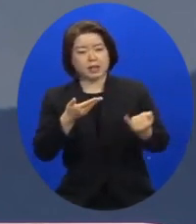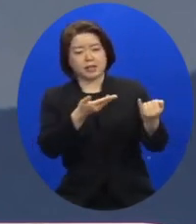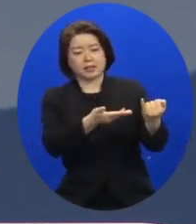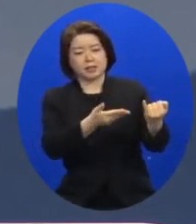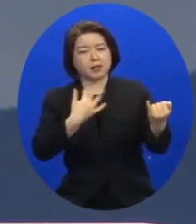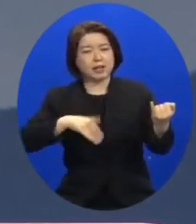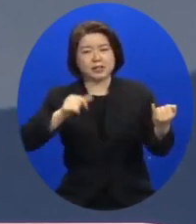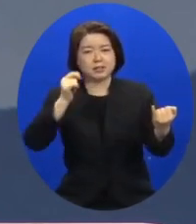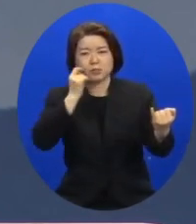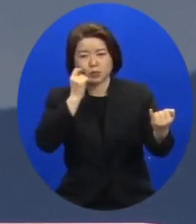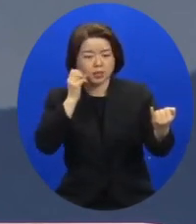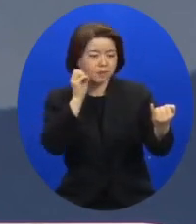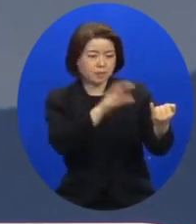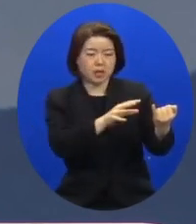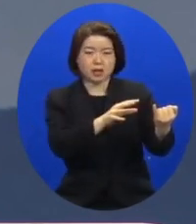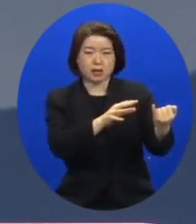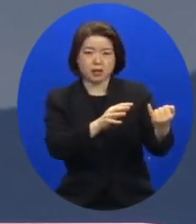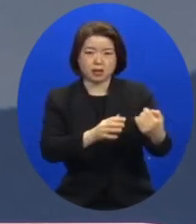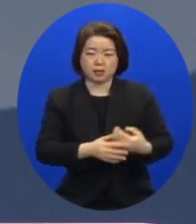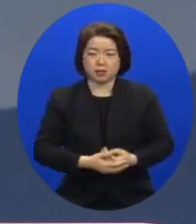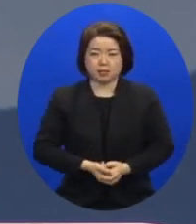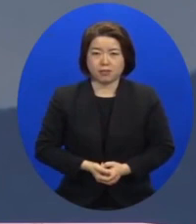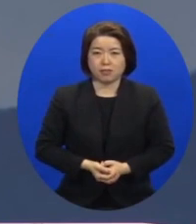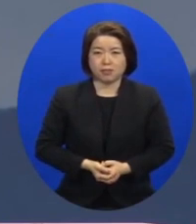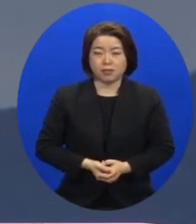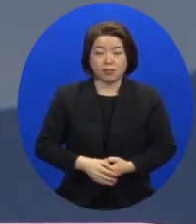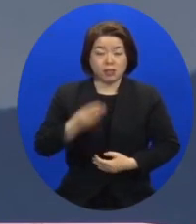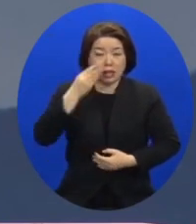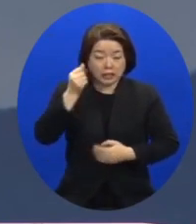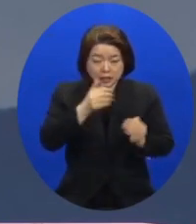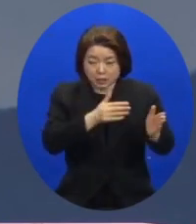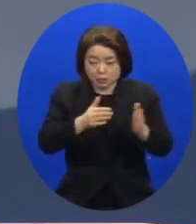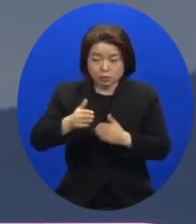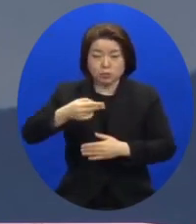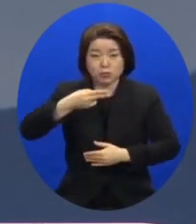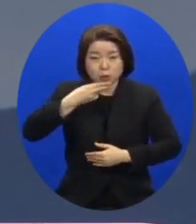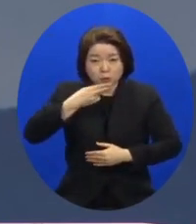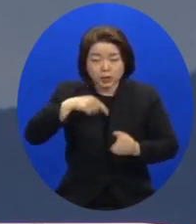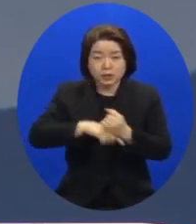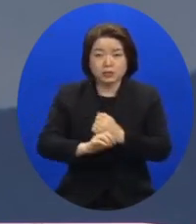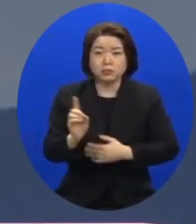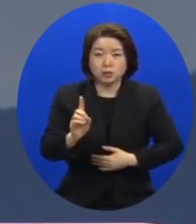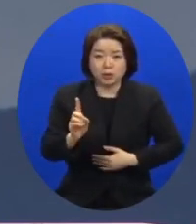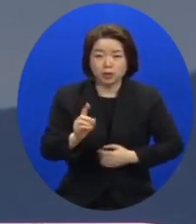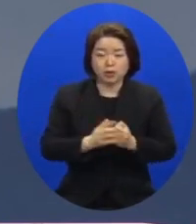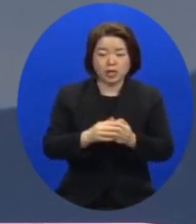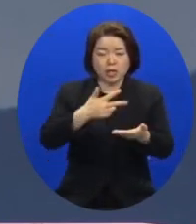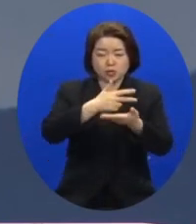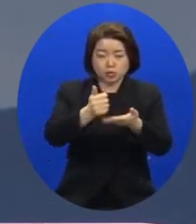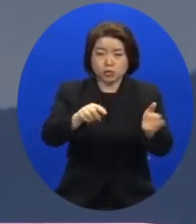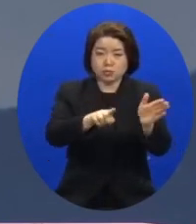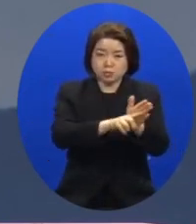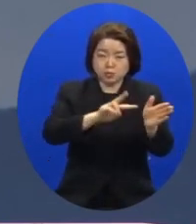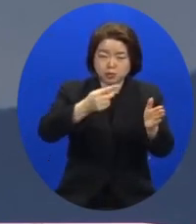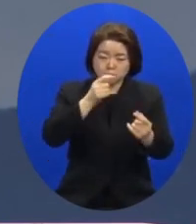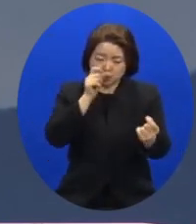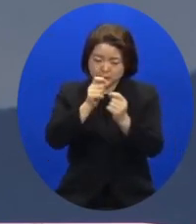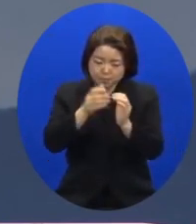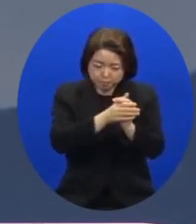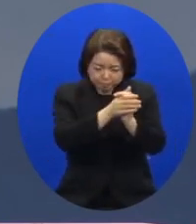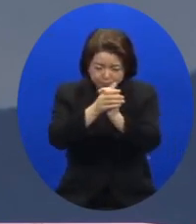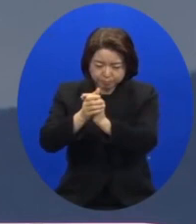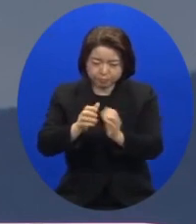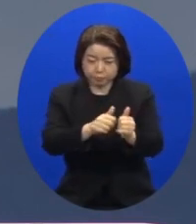알지 못하노라 그러니까 기름이 준비한 됐다는 말은 주님을 믿어도 친 미리 주님과